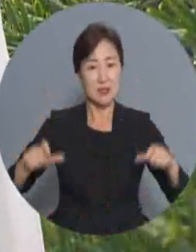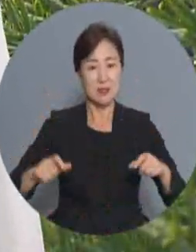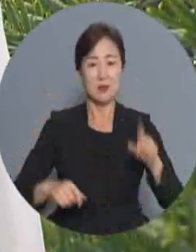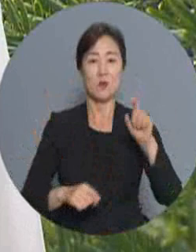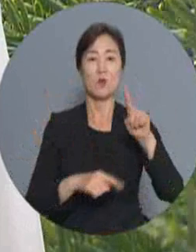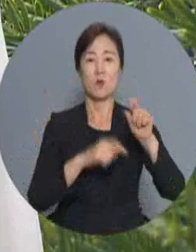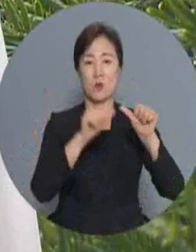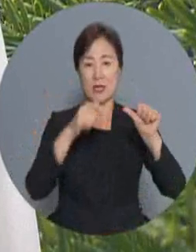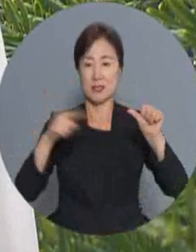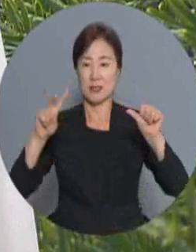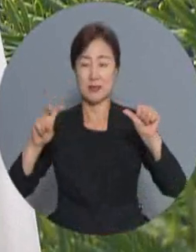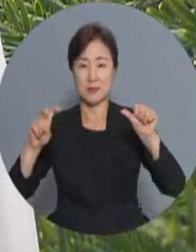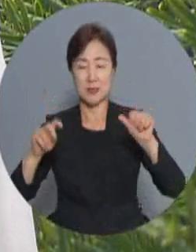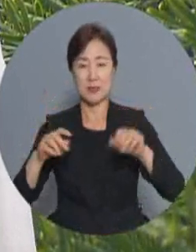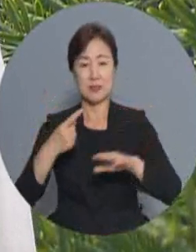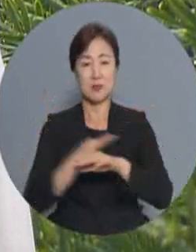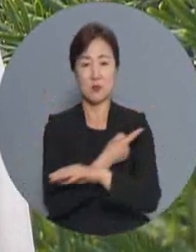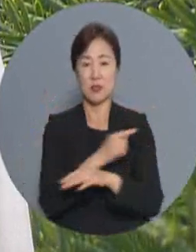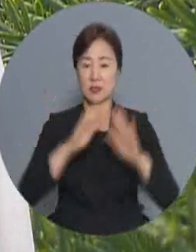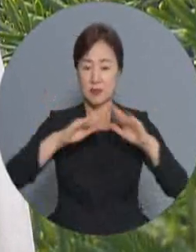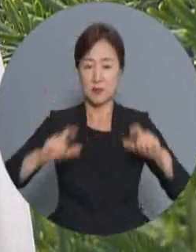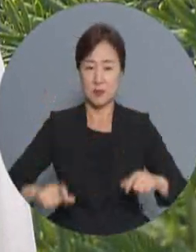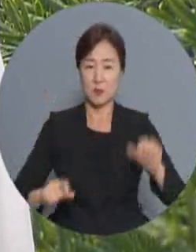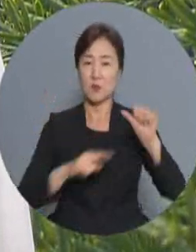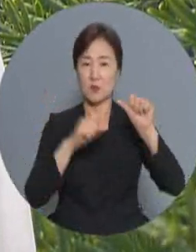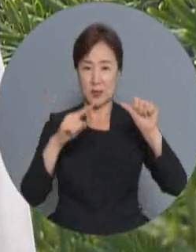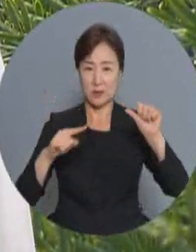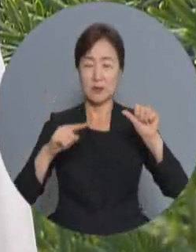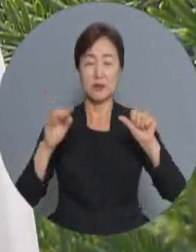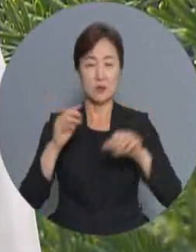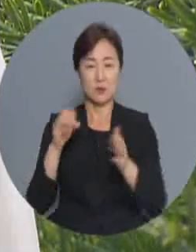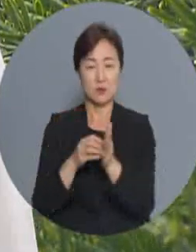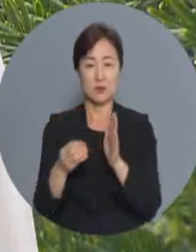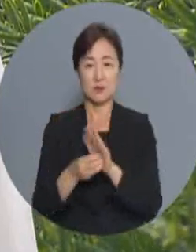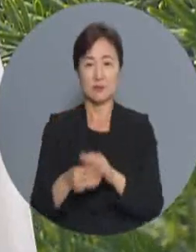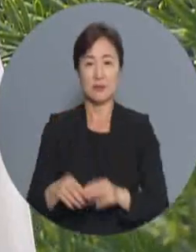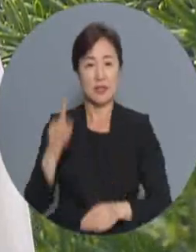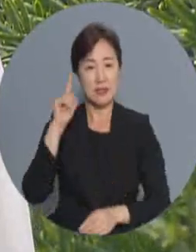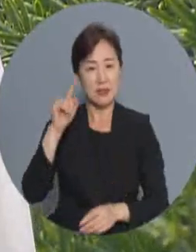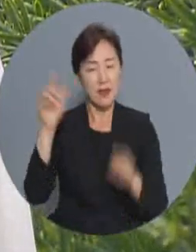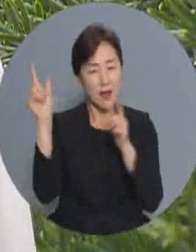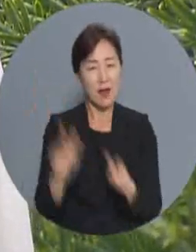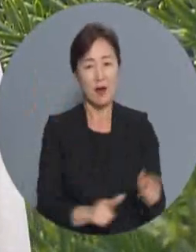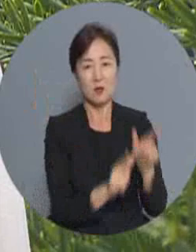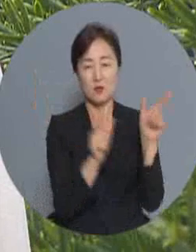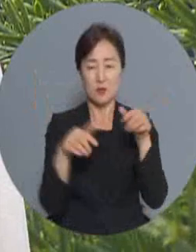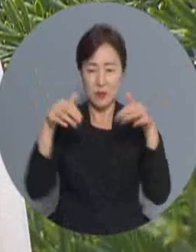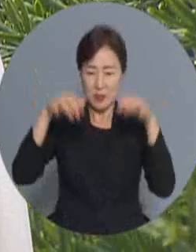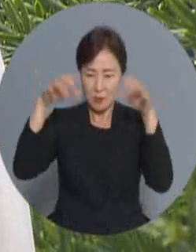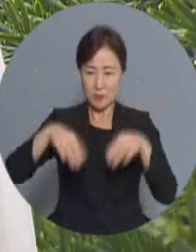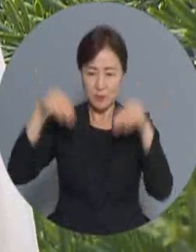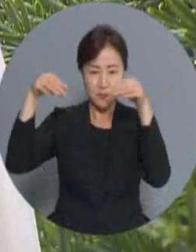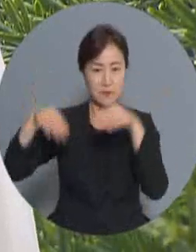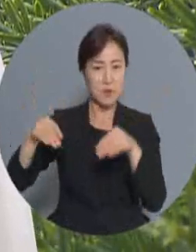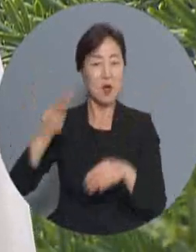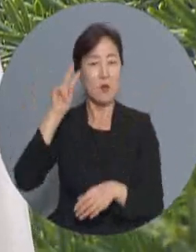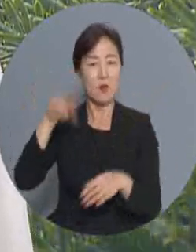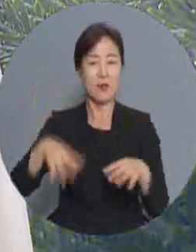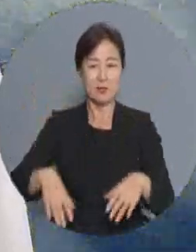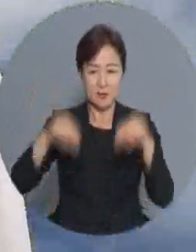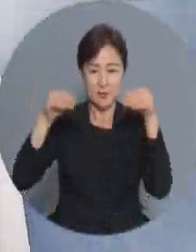20mm 그밖에 전남 지역에는 5mm 안팎이 예상되고요 내일 종일 오락가락 이어지다가 모레는